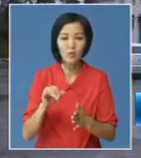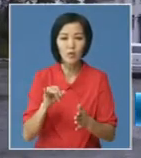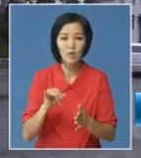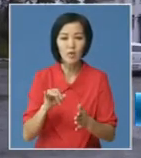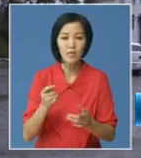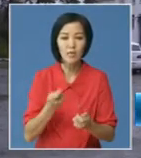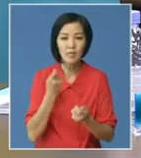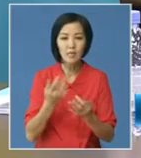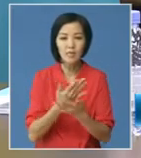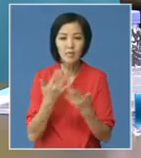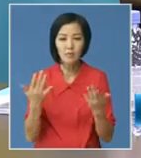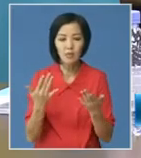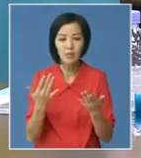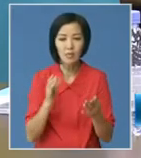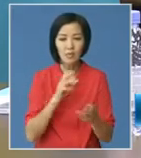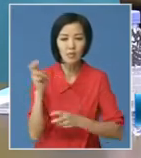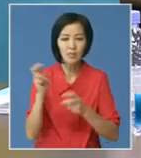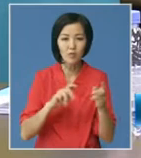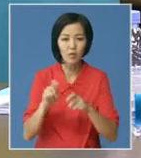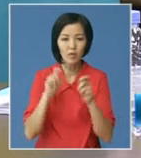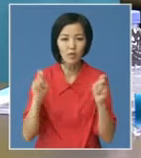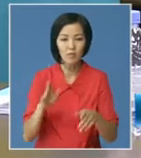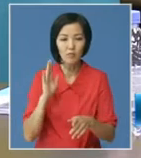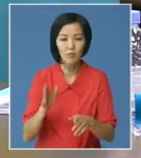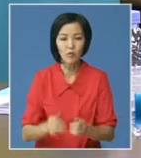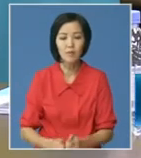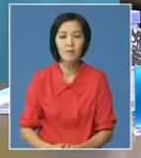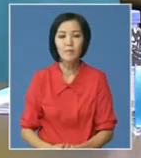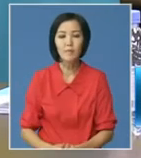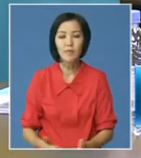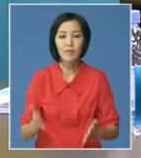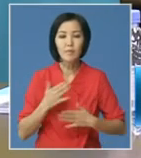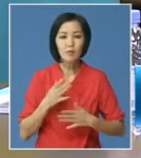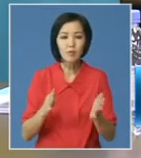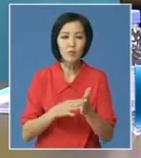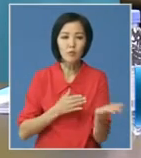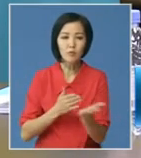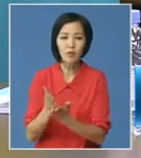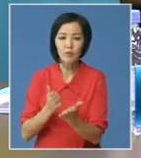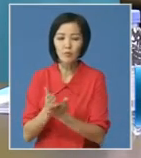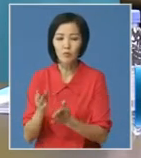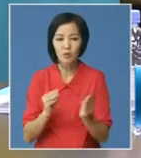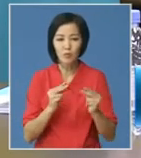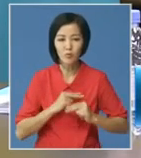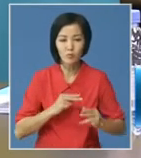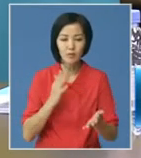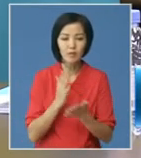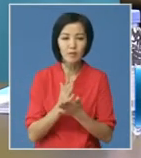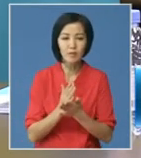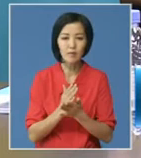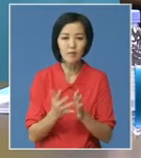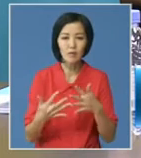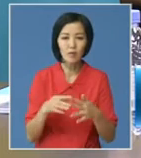іске қосылмақ. Мы определили 9 приоритетных направлений. Біз 9 бағыт бойынша жұмыс істеп жатырмыз. Оның ішінде